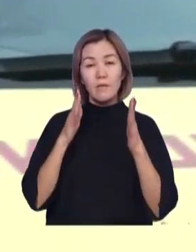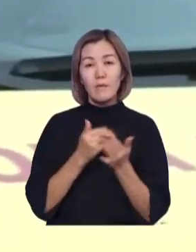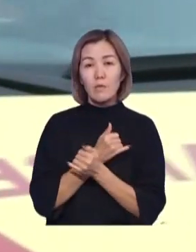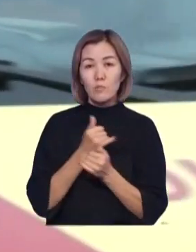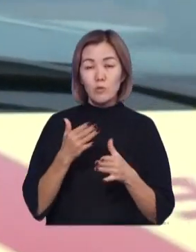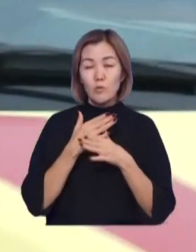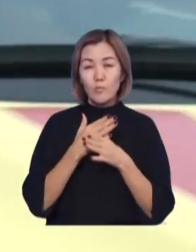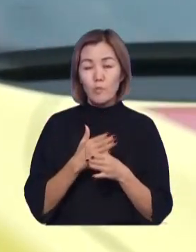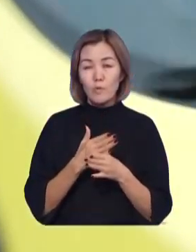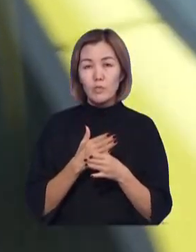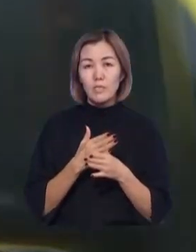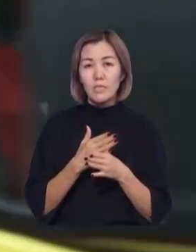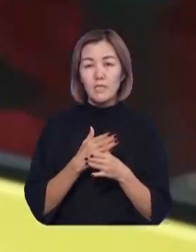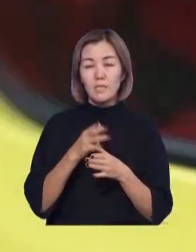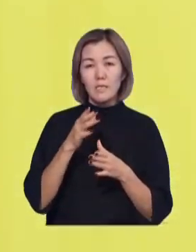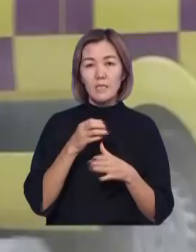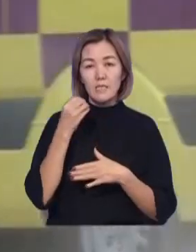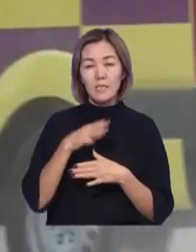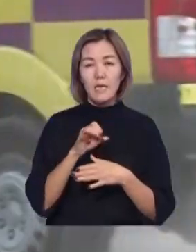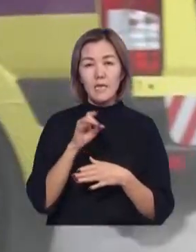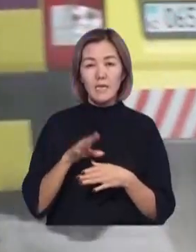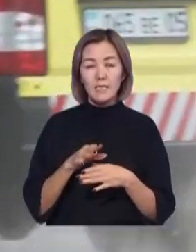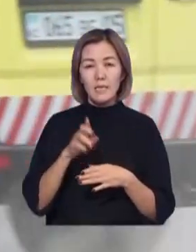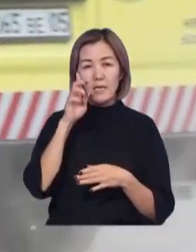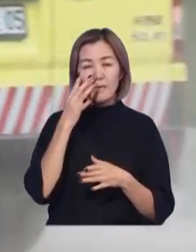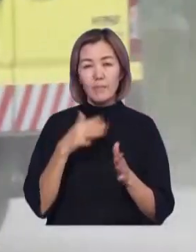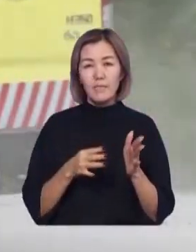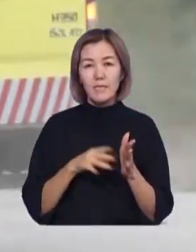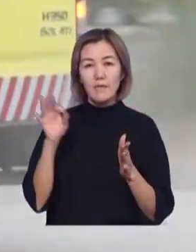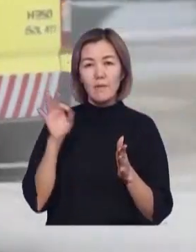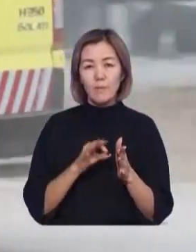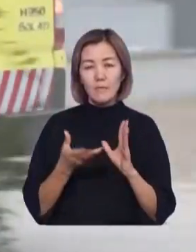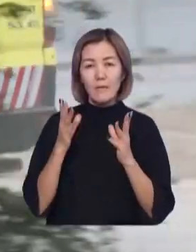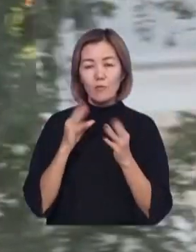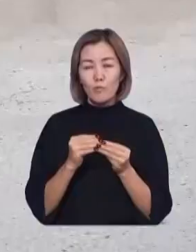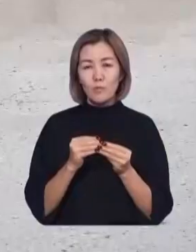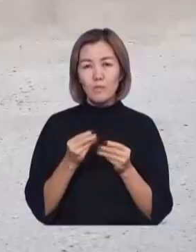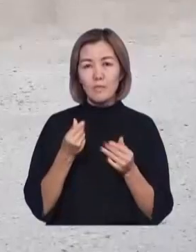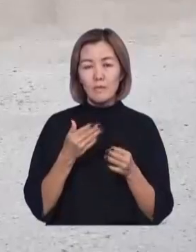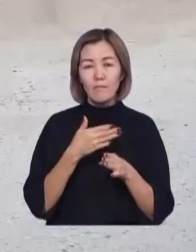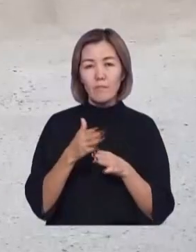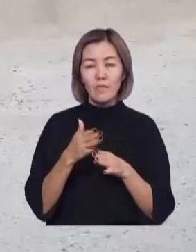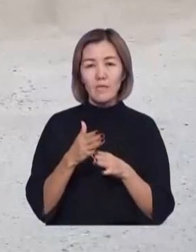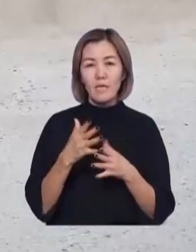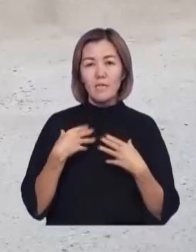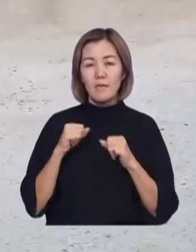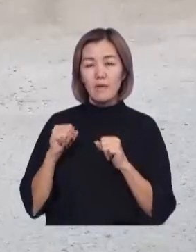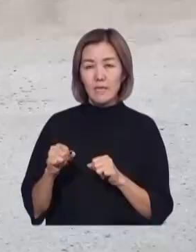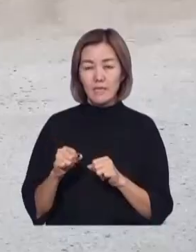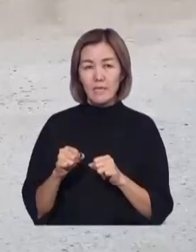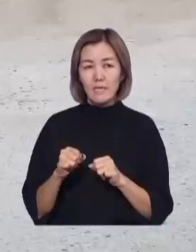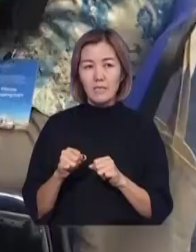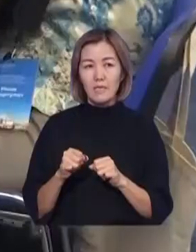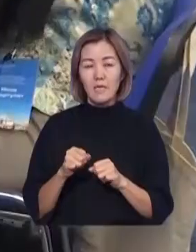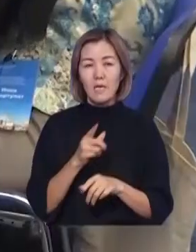первой медицинской помощи среди стран Центральной Азии в стране 59 от общего объёма средств выделенных на здравоохранение приходится